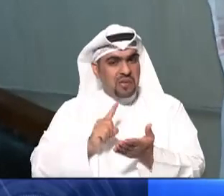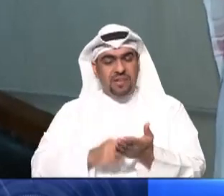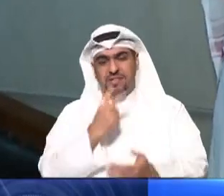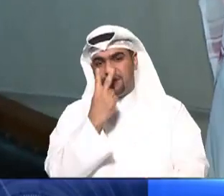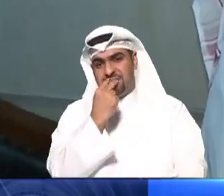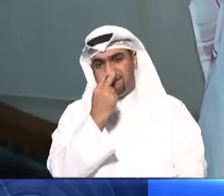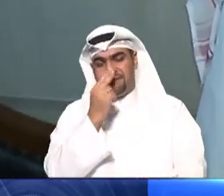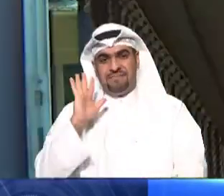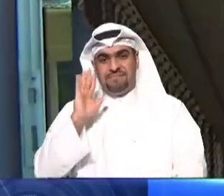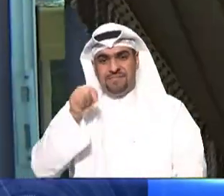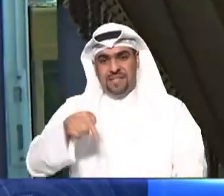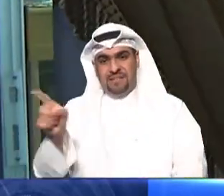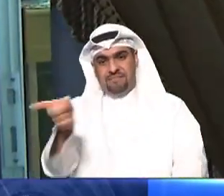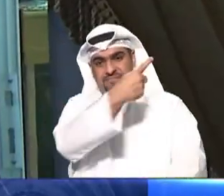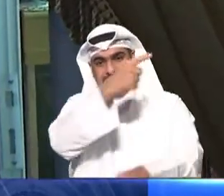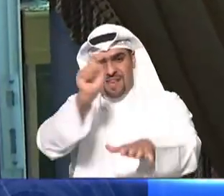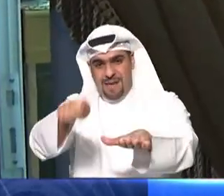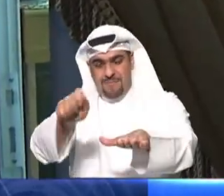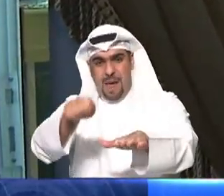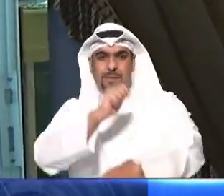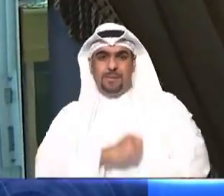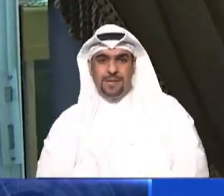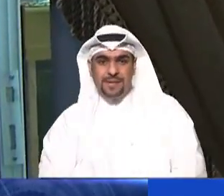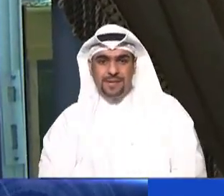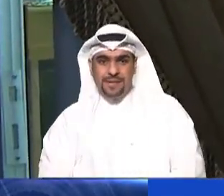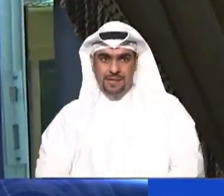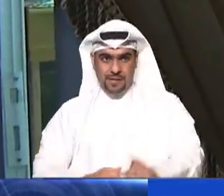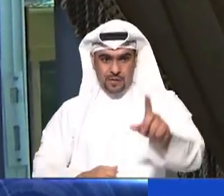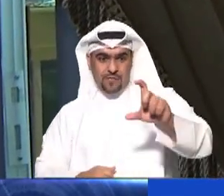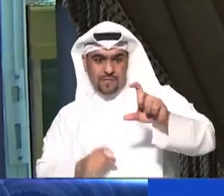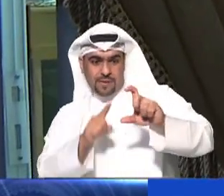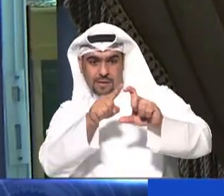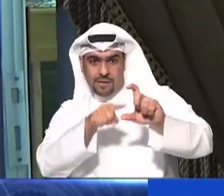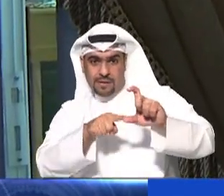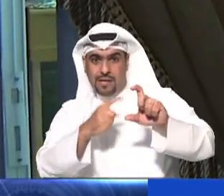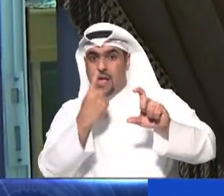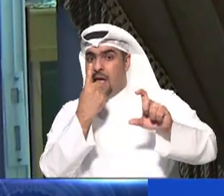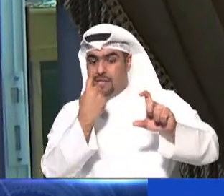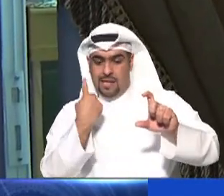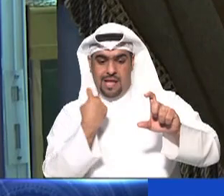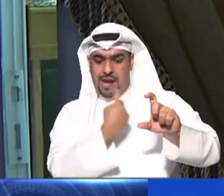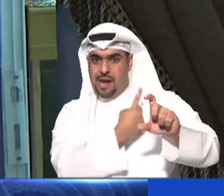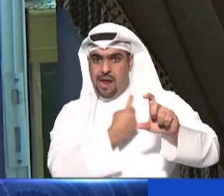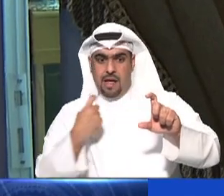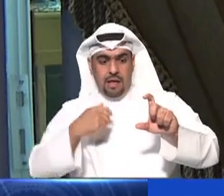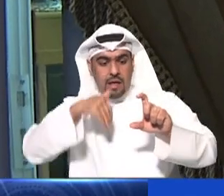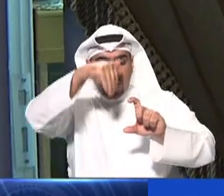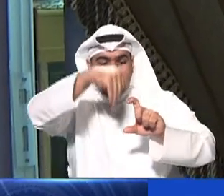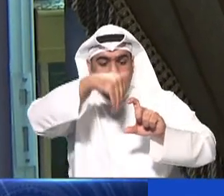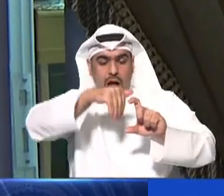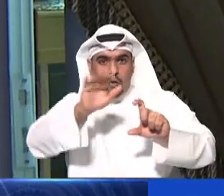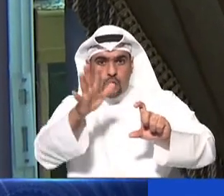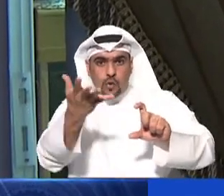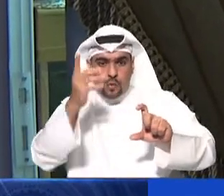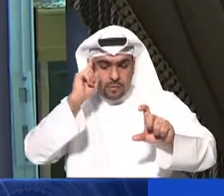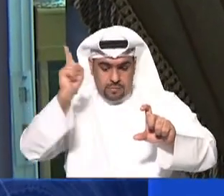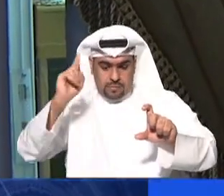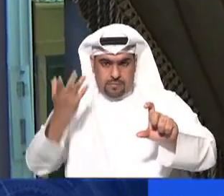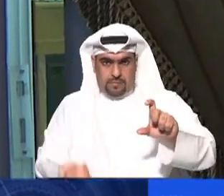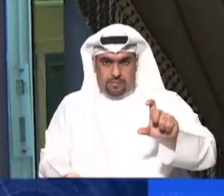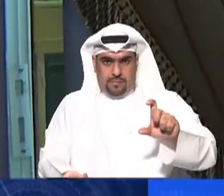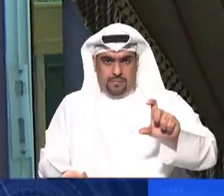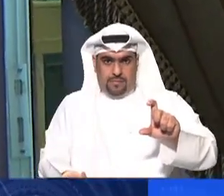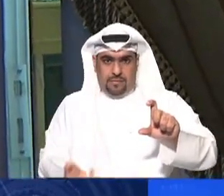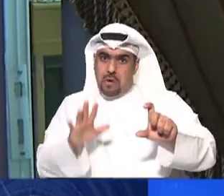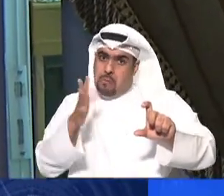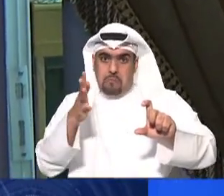الإجراءات القانونية. طبعا هذه ماركات مقلدة ما تدري شنو محتواها، ممكن يأثر على سلامة المستهلك، ممكن لامس الجلد، يمكن كذا، ما تدري